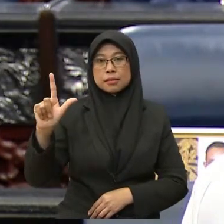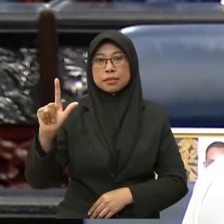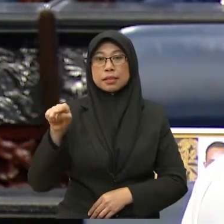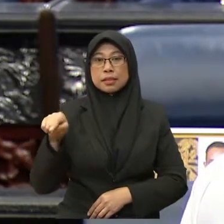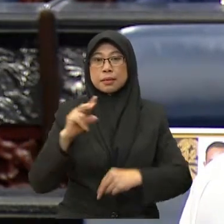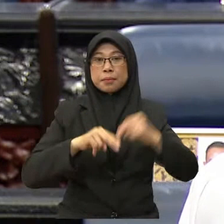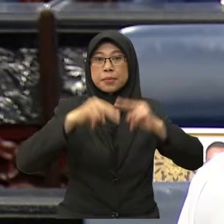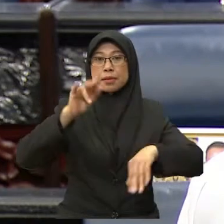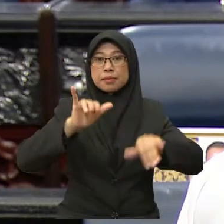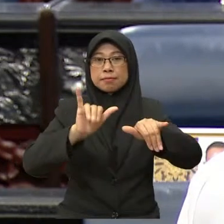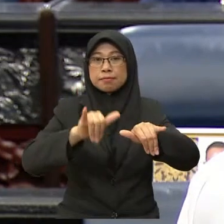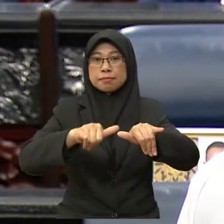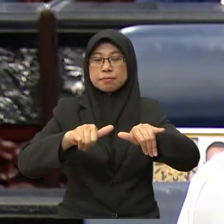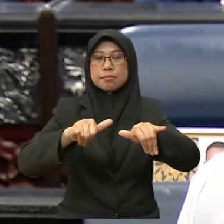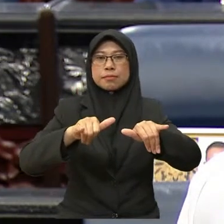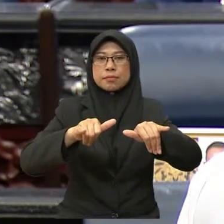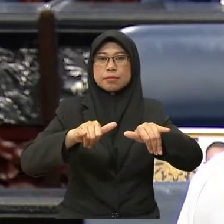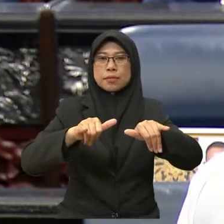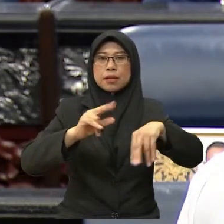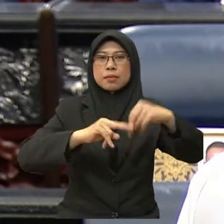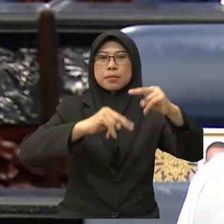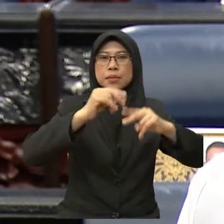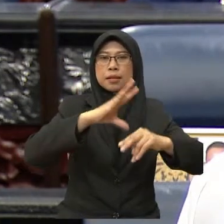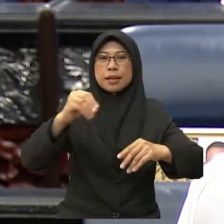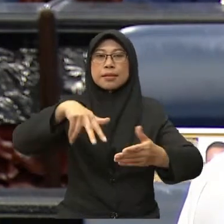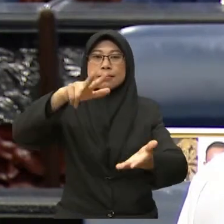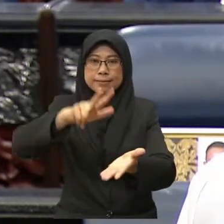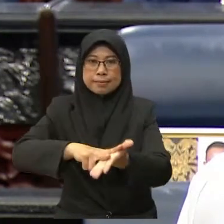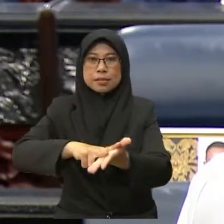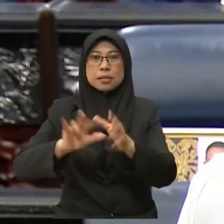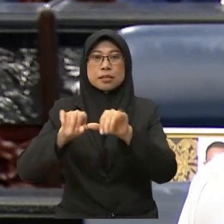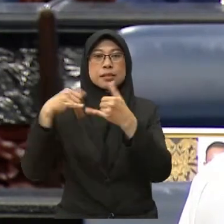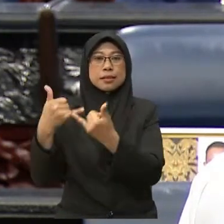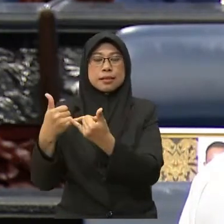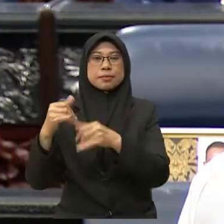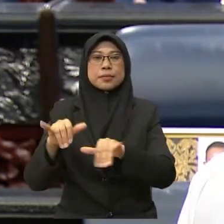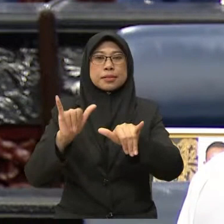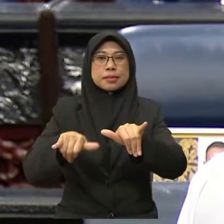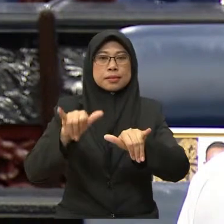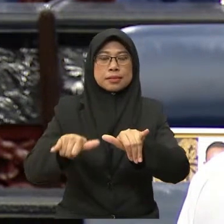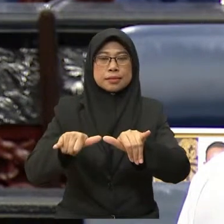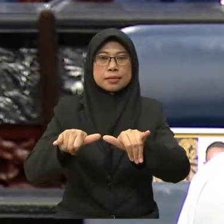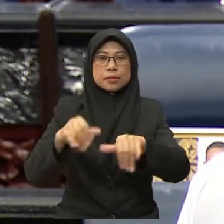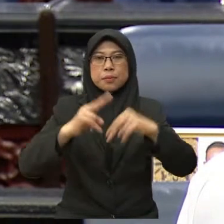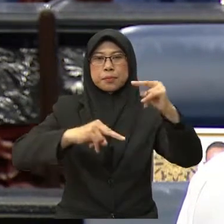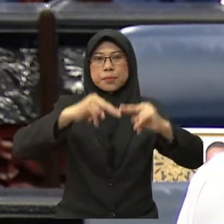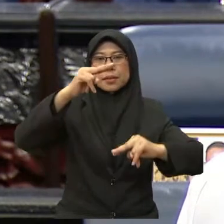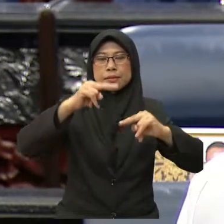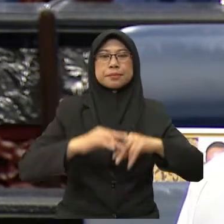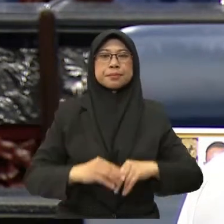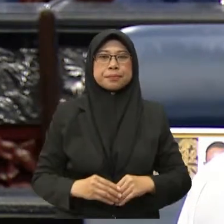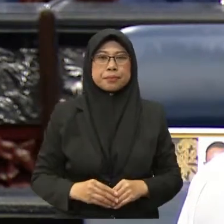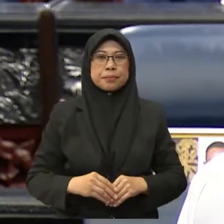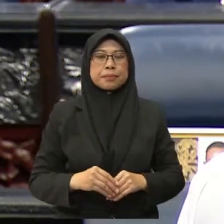kontraktor kejuruteraan perolehan pembinaan dan pentauliahan dengan izin Engineering Procurement Construction and